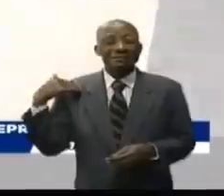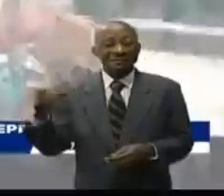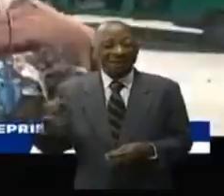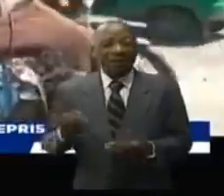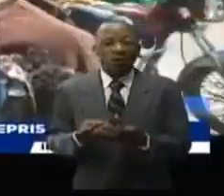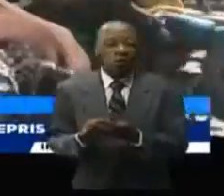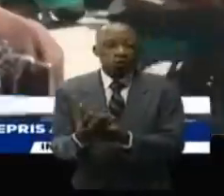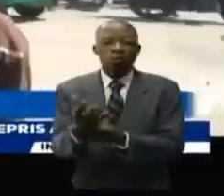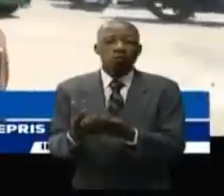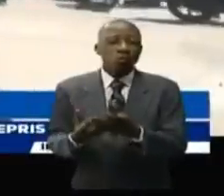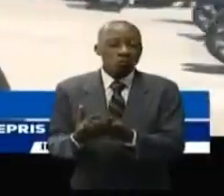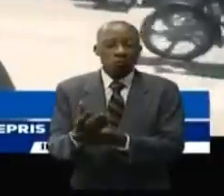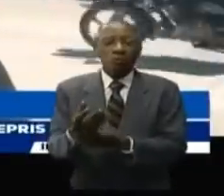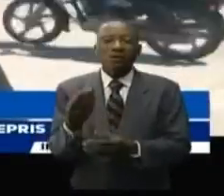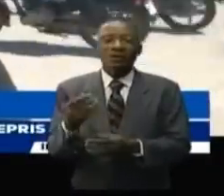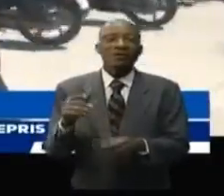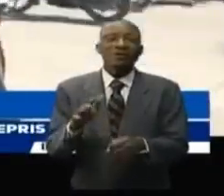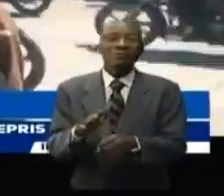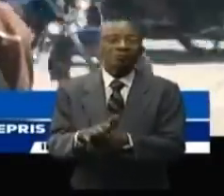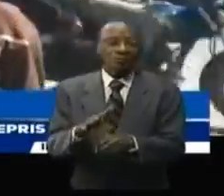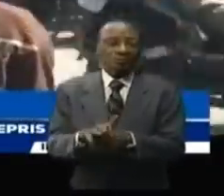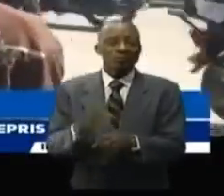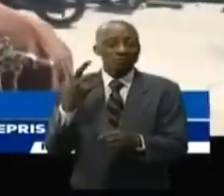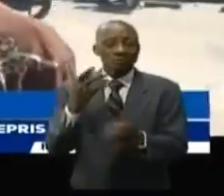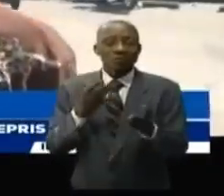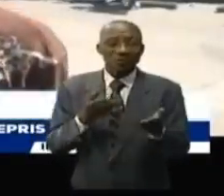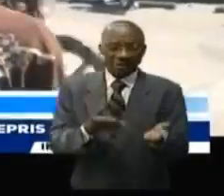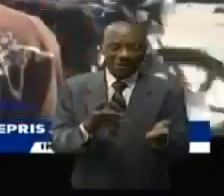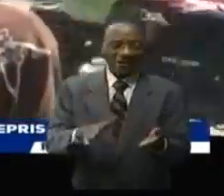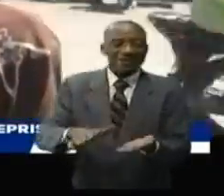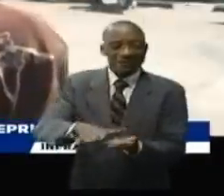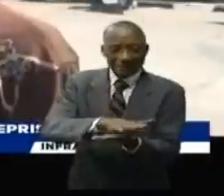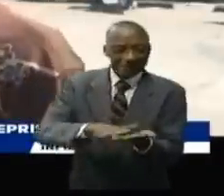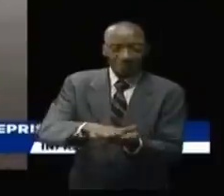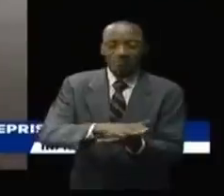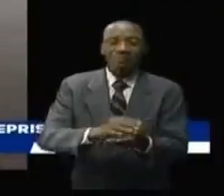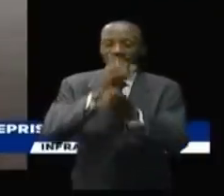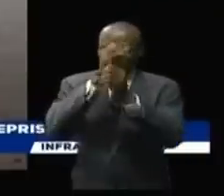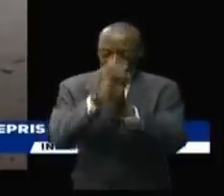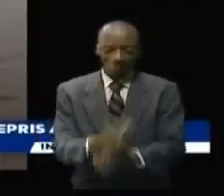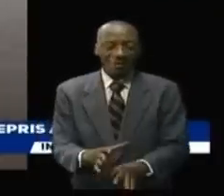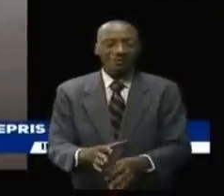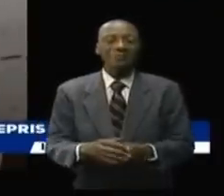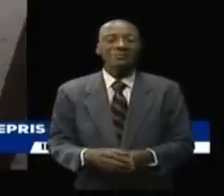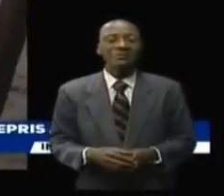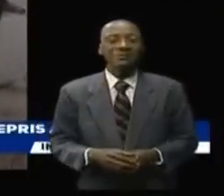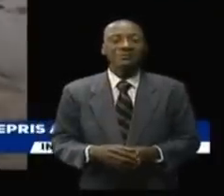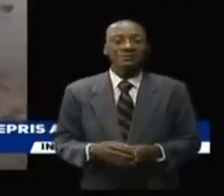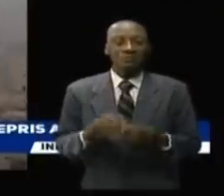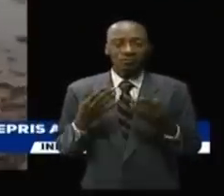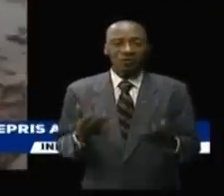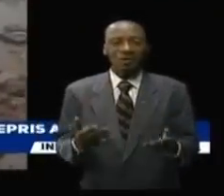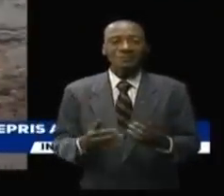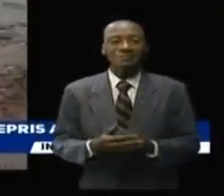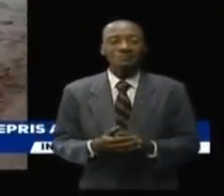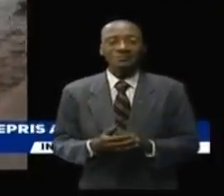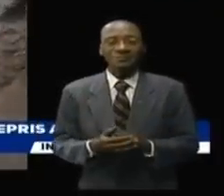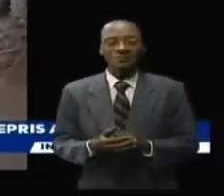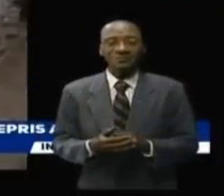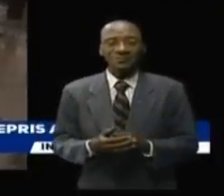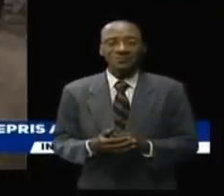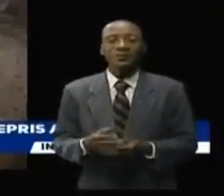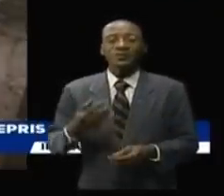francs. Pendant un moment, la route Kapela Kimweza était impraticable. Nous sommes